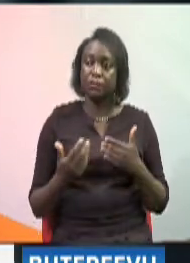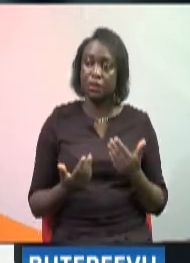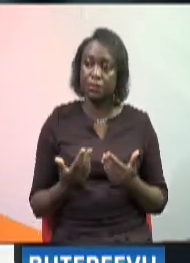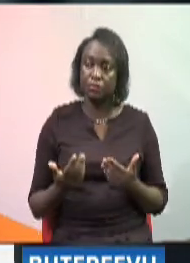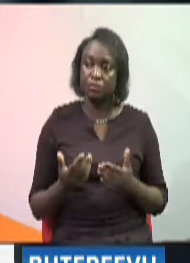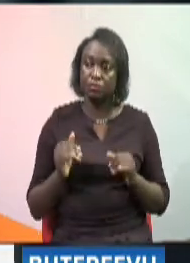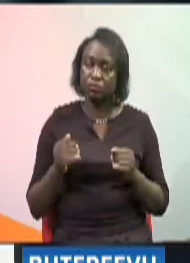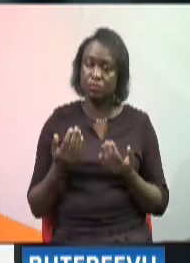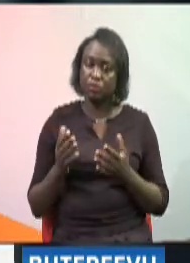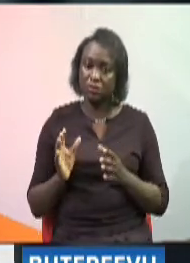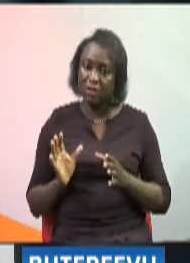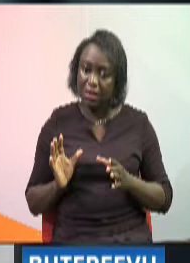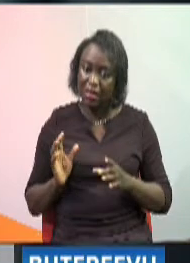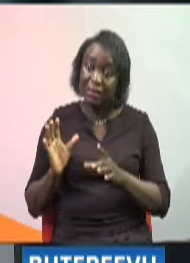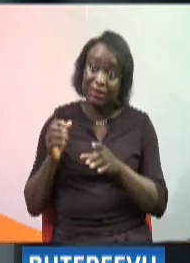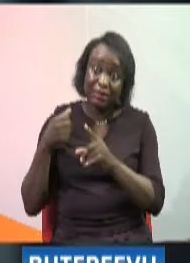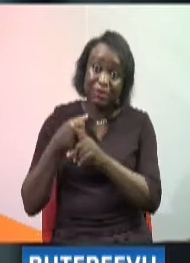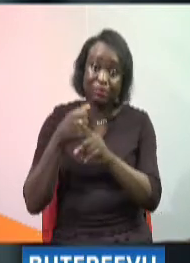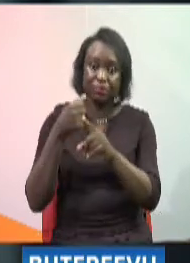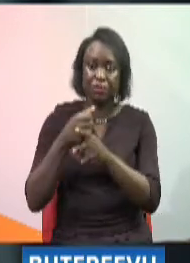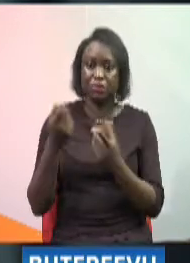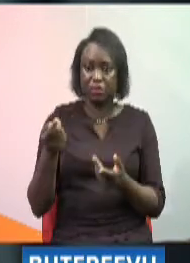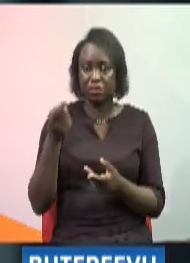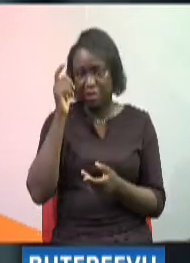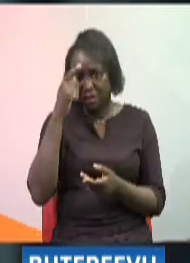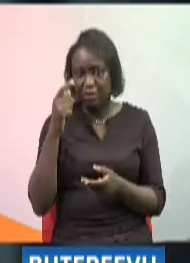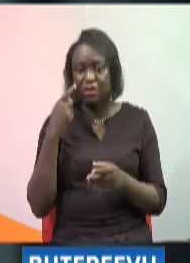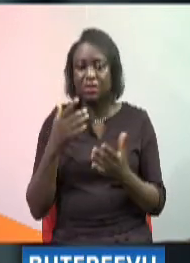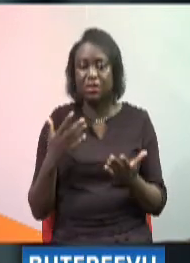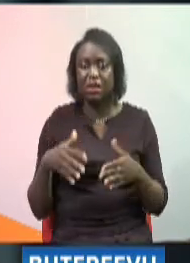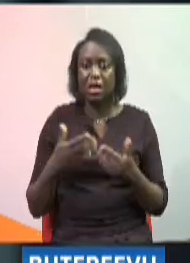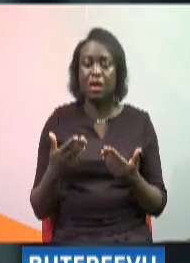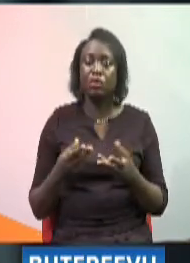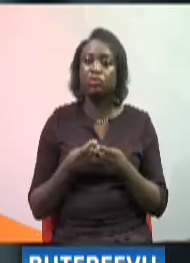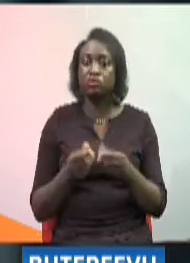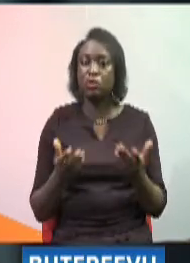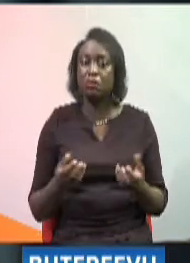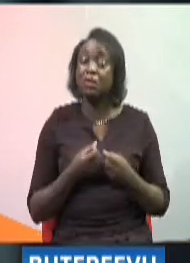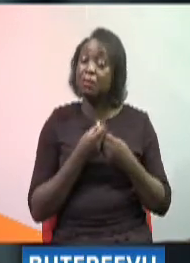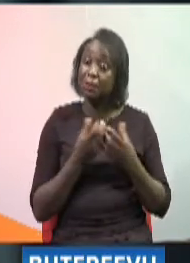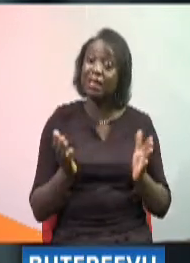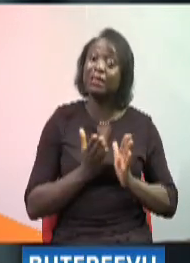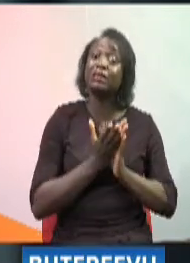okusindikiriza gavumenti okulaba nti zivaamu ebibala. Emisango mingi